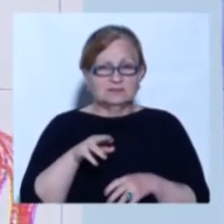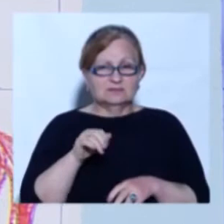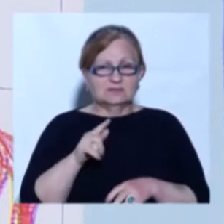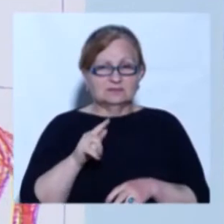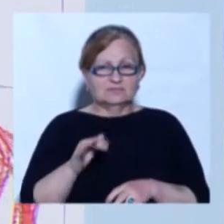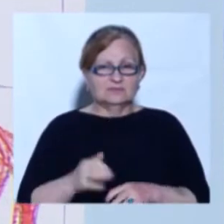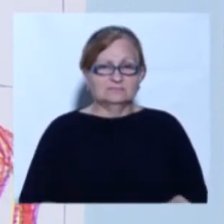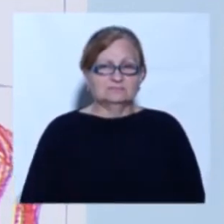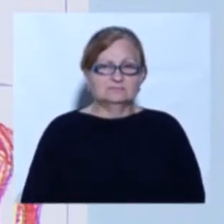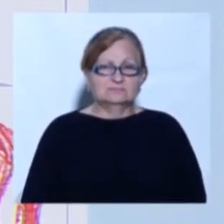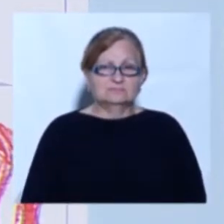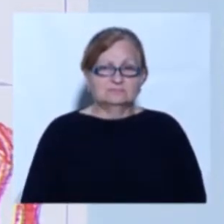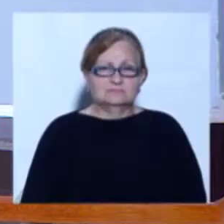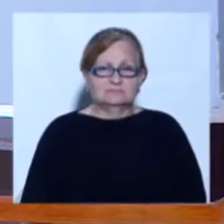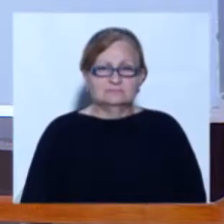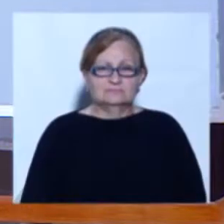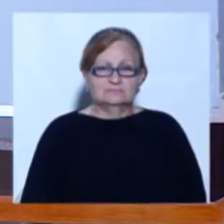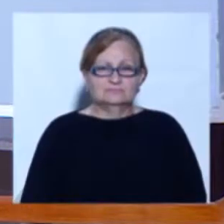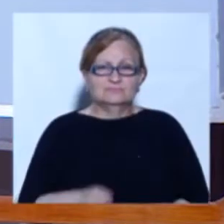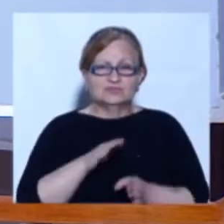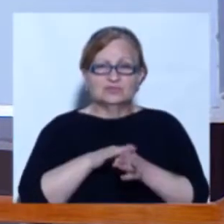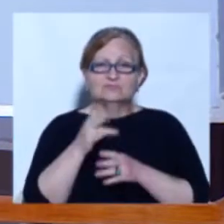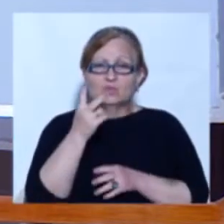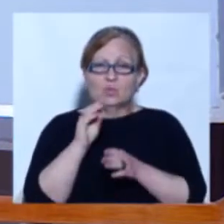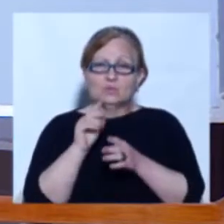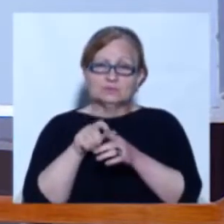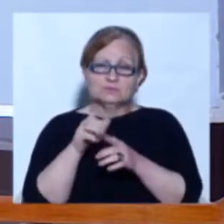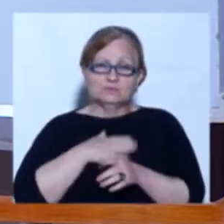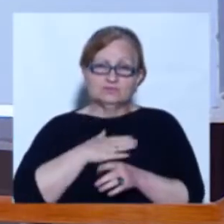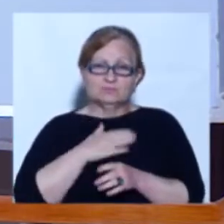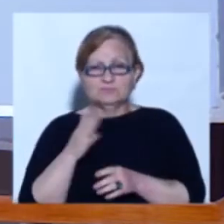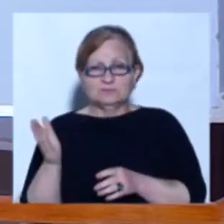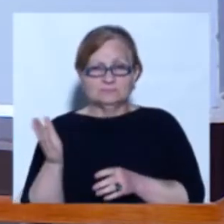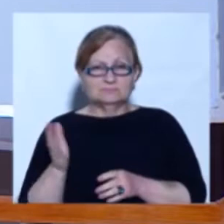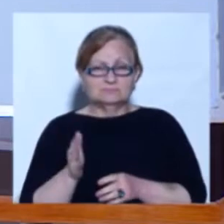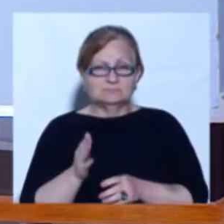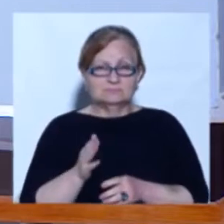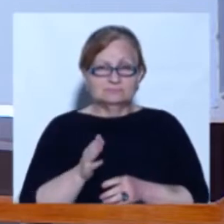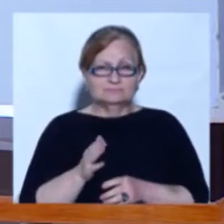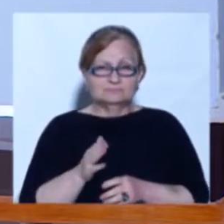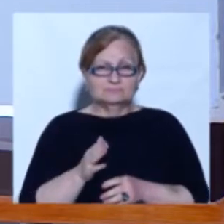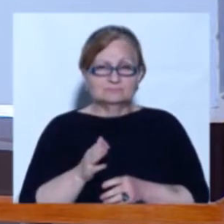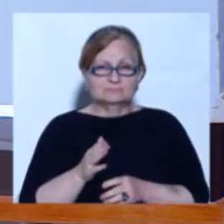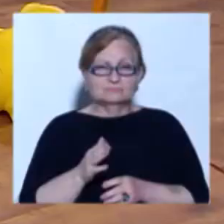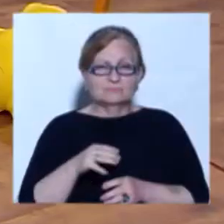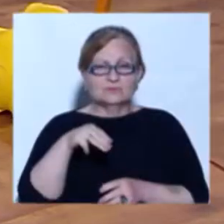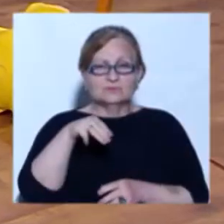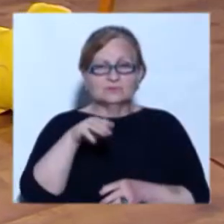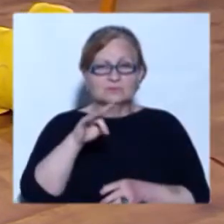ორი სიტყვა შეივსო ჩემს ბარათზე. ახლა ნახოთ შემდეგი სიტყვა.